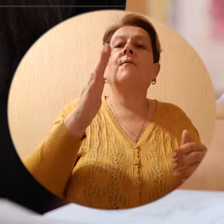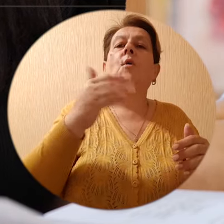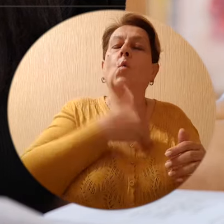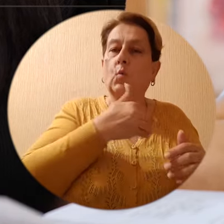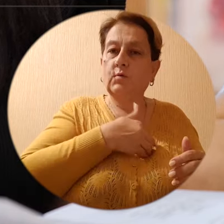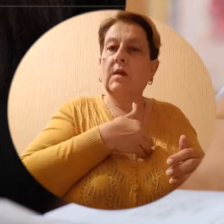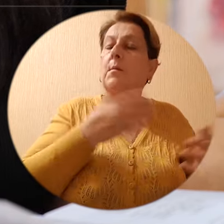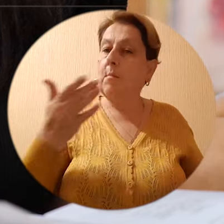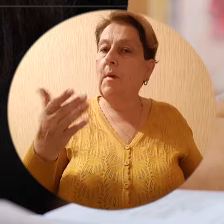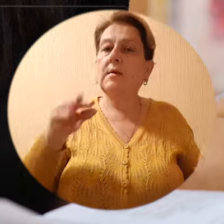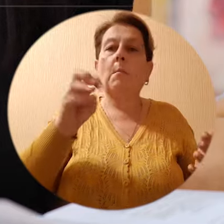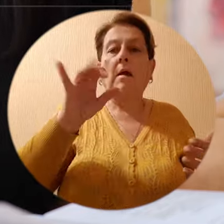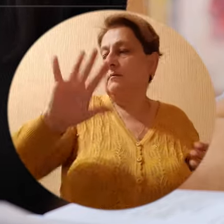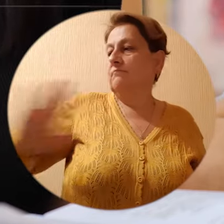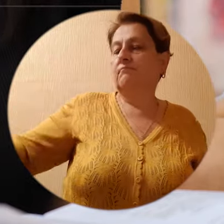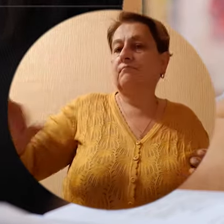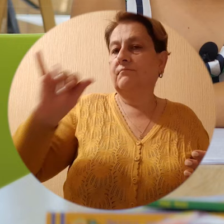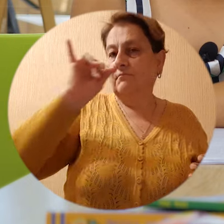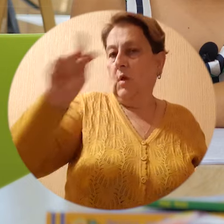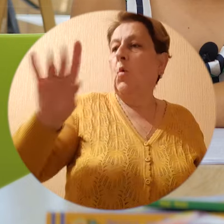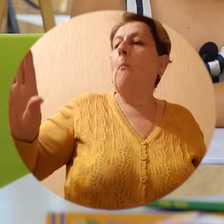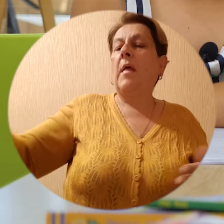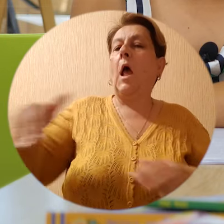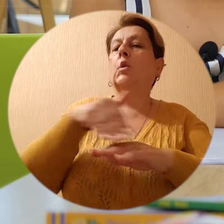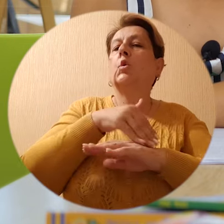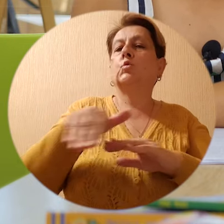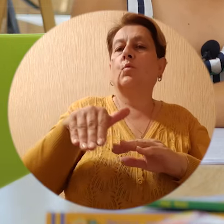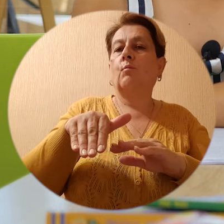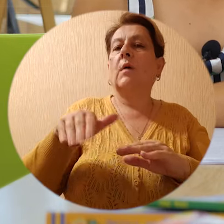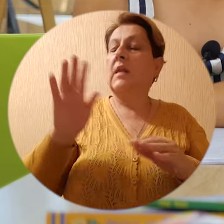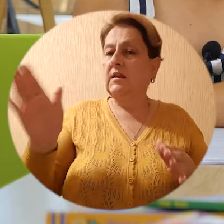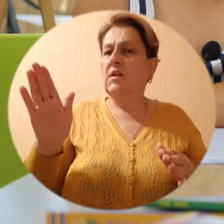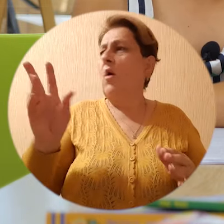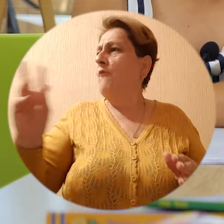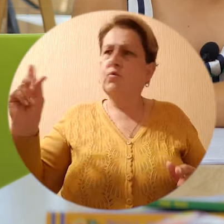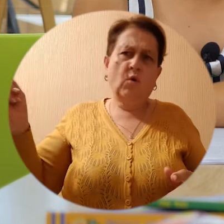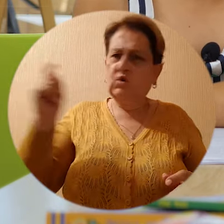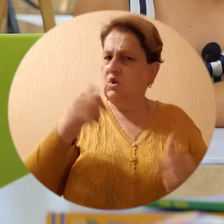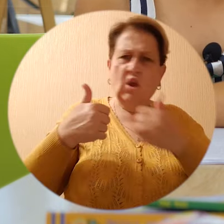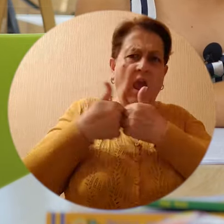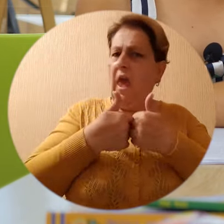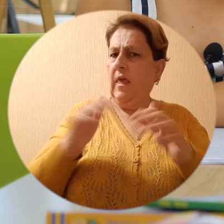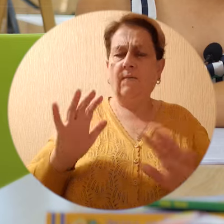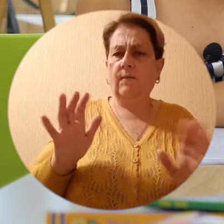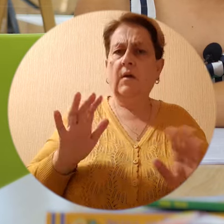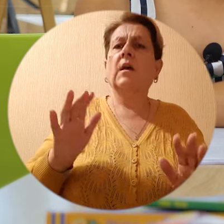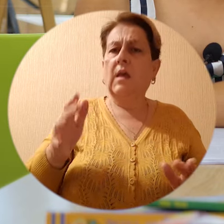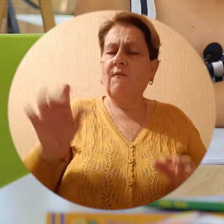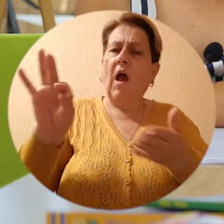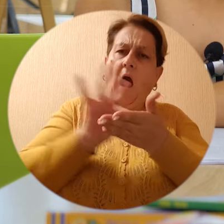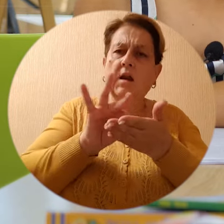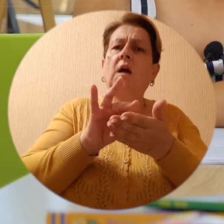Ստանիսլավն էլ ուզեց, բայց Մաթեյը չթողեց. «Դու մնաց դրսում, տես թե ոչ ոքի չի հետևում